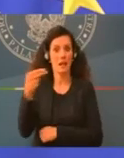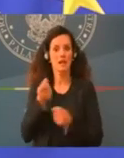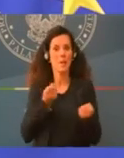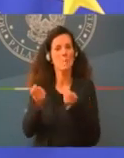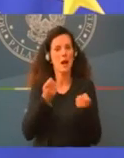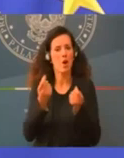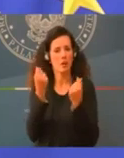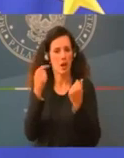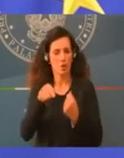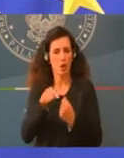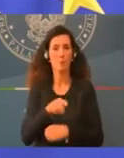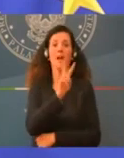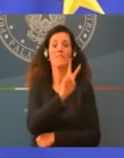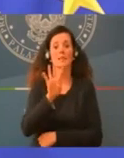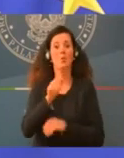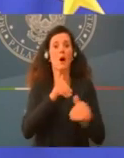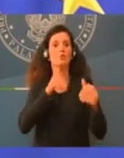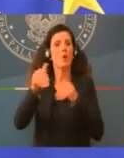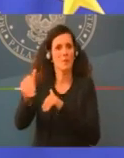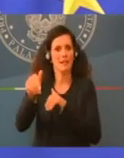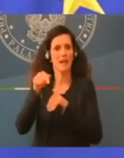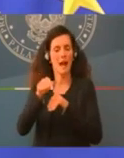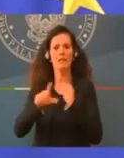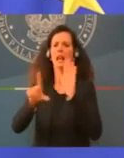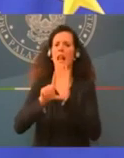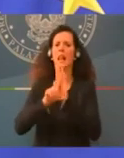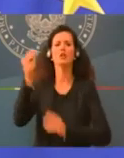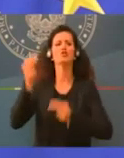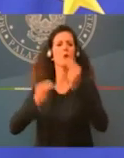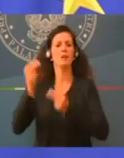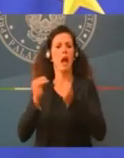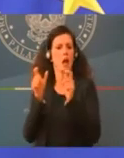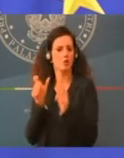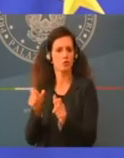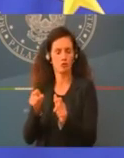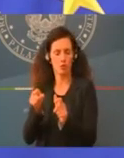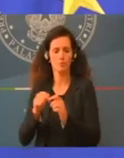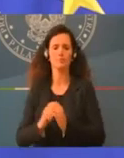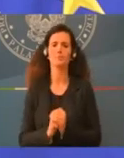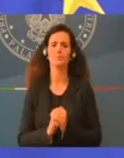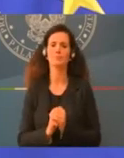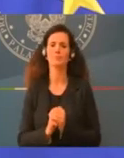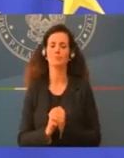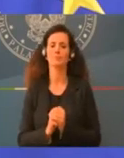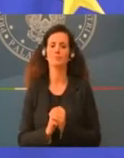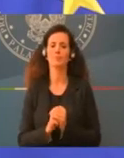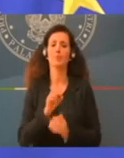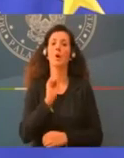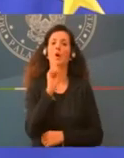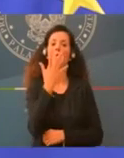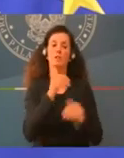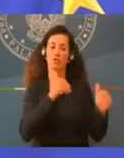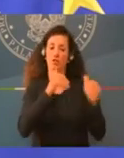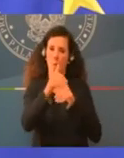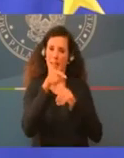15 miliardi invece afferiscono e vengono collegati e prelevati dal programma next generation io